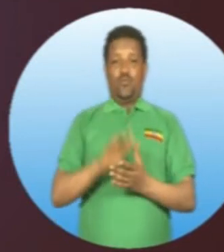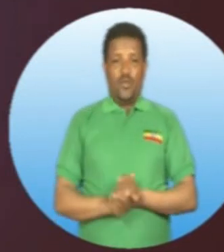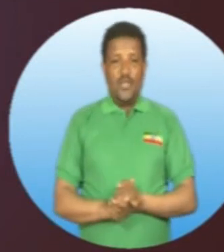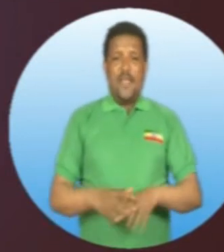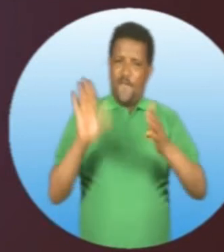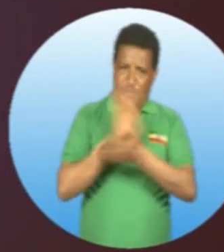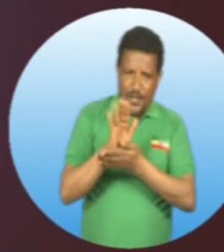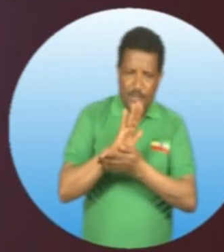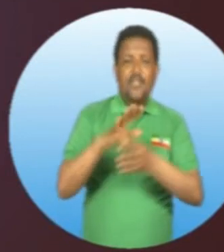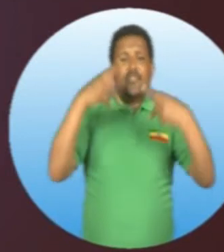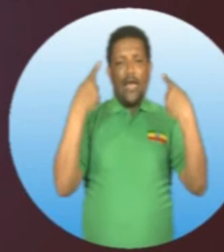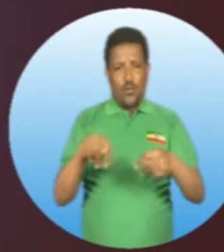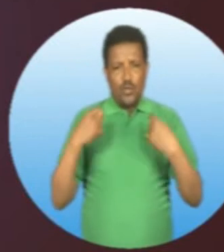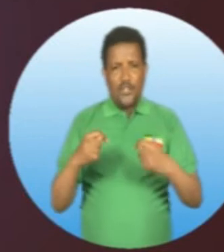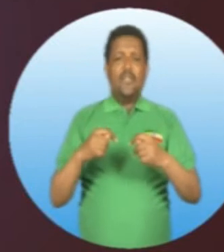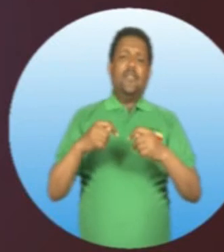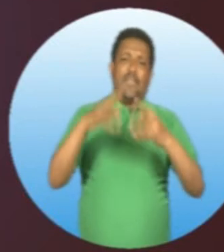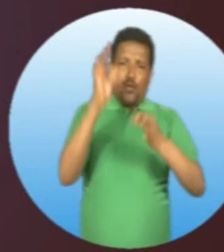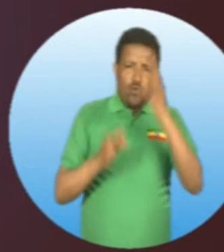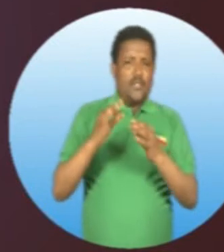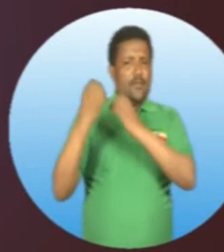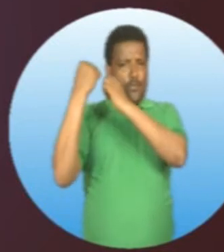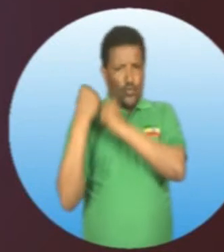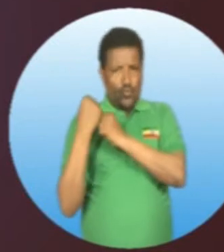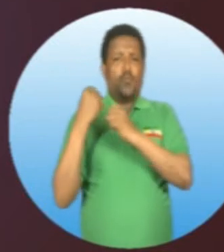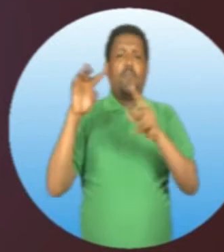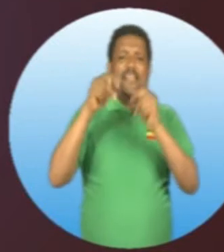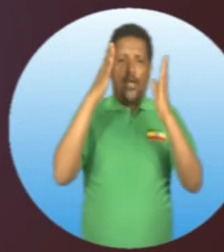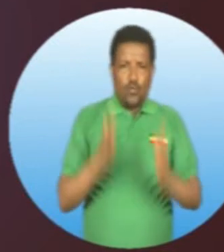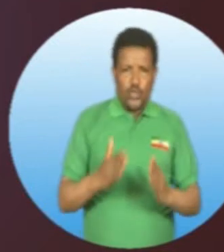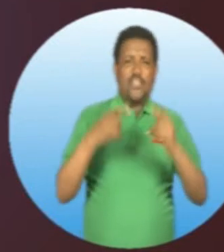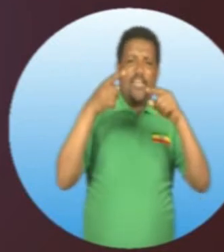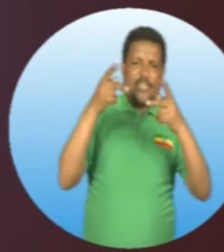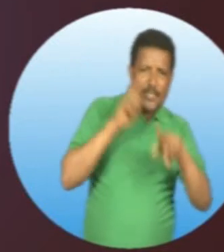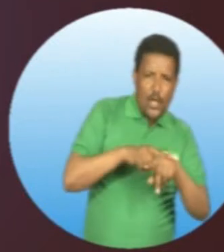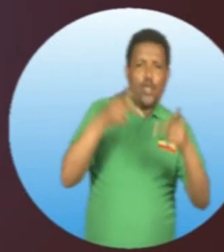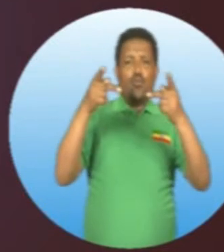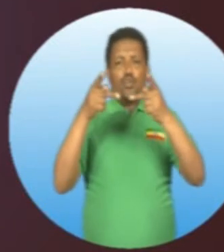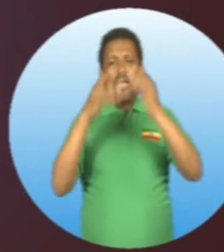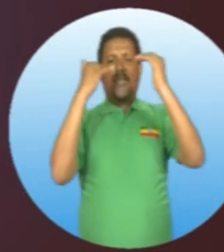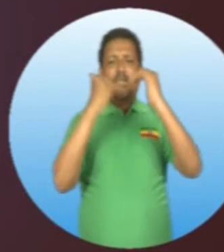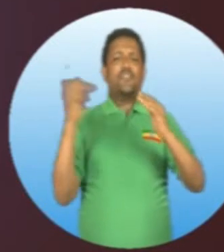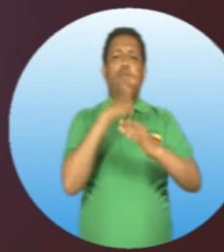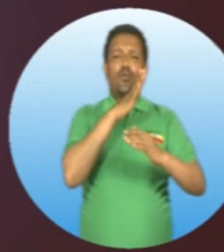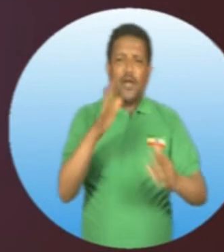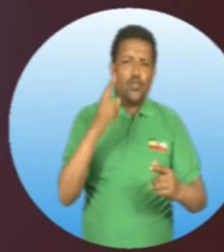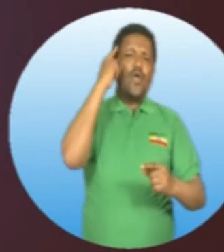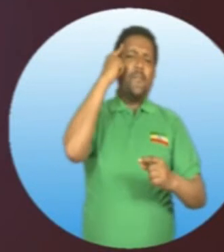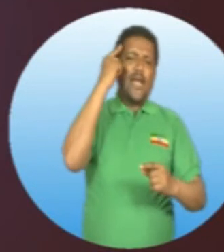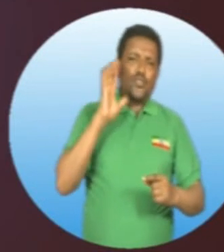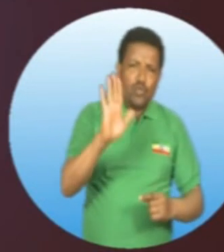ነው። ፊልም ታሪኩን የሚሸከሙ ባለ ታሪኮች የጊዜና የቦታ ገደብ ሳይኖርባቸው